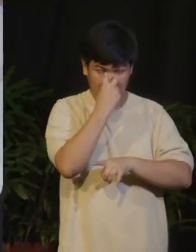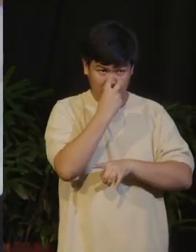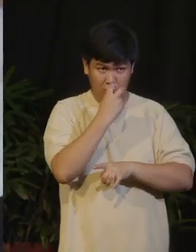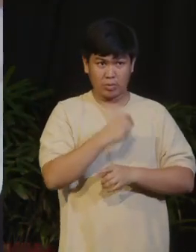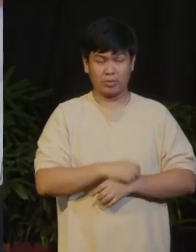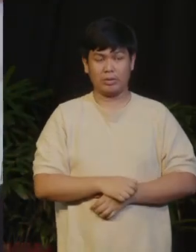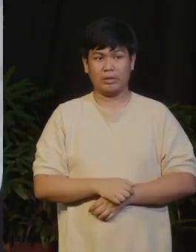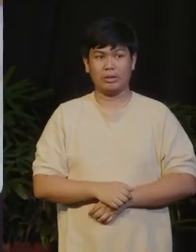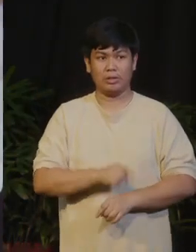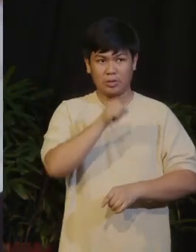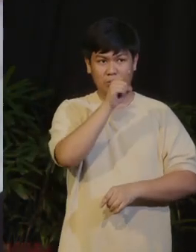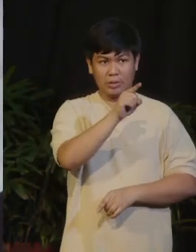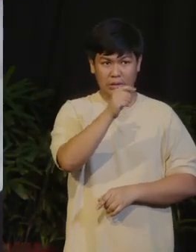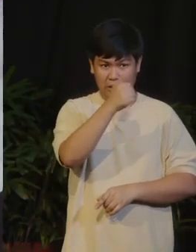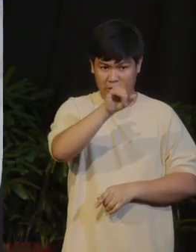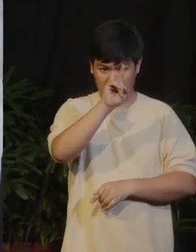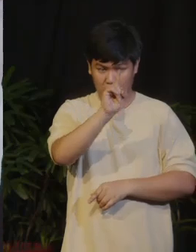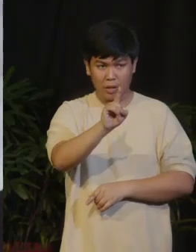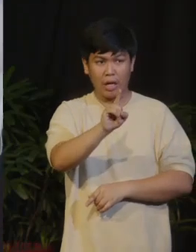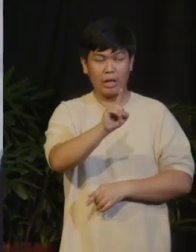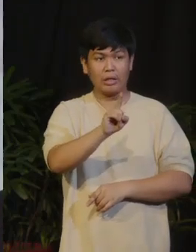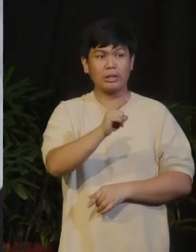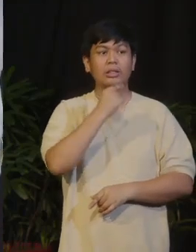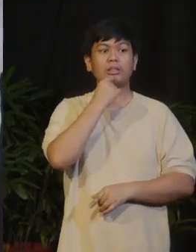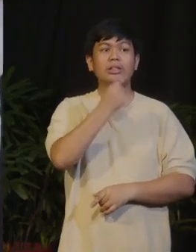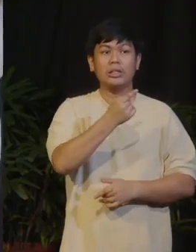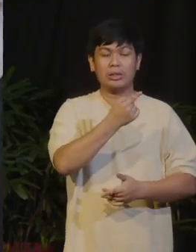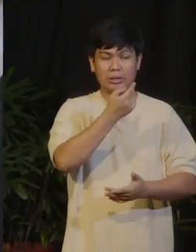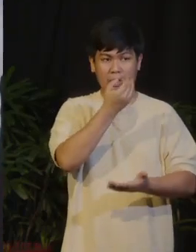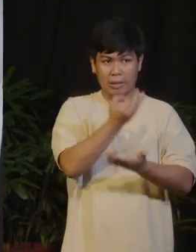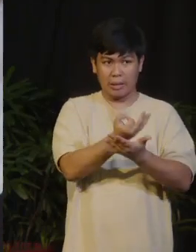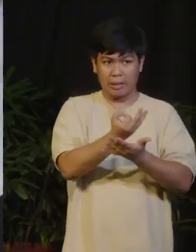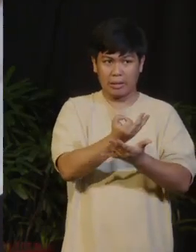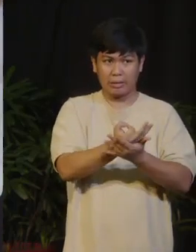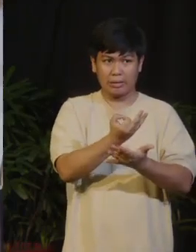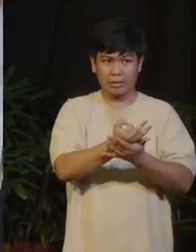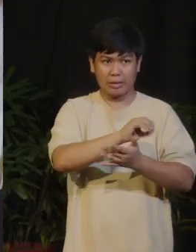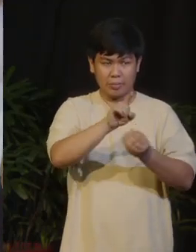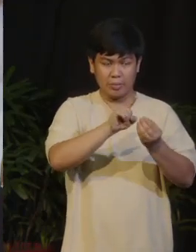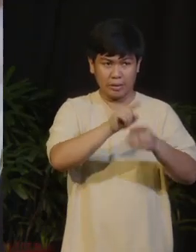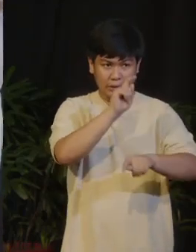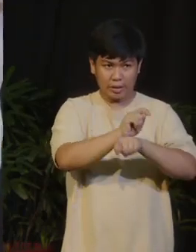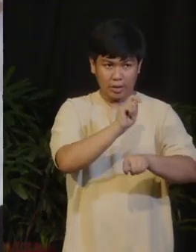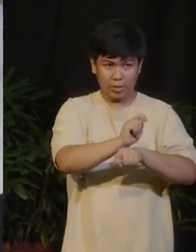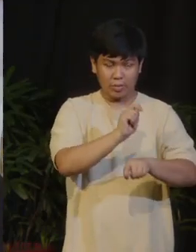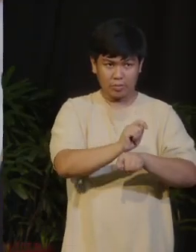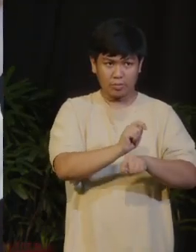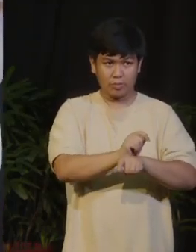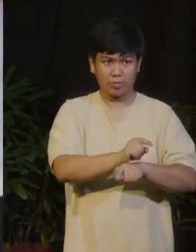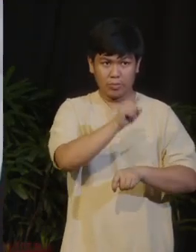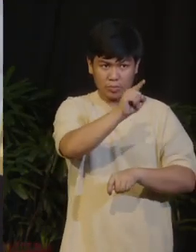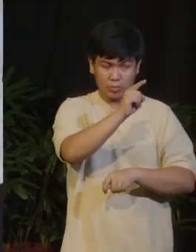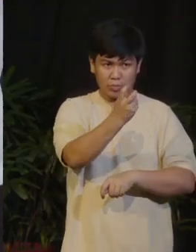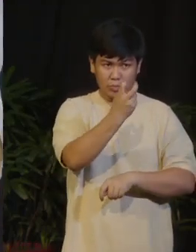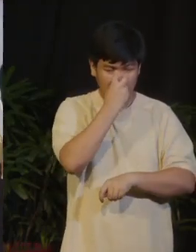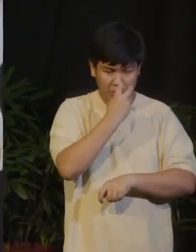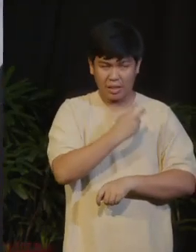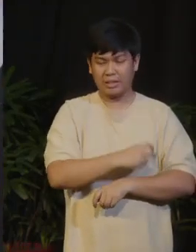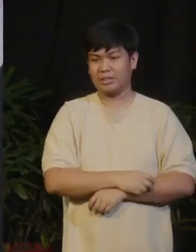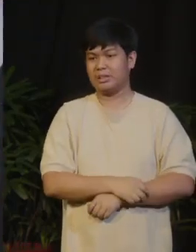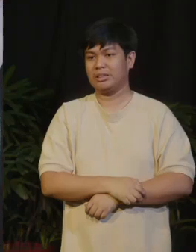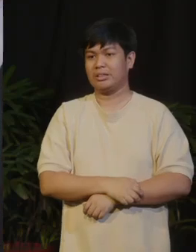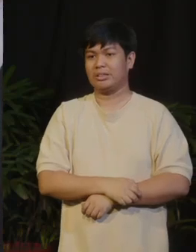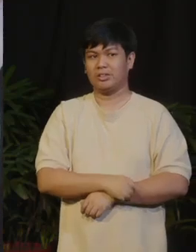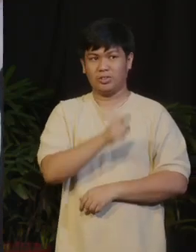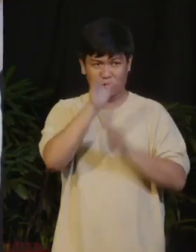is nothing. If anyone swears by the gold of the temple, he is bound by his oath. You blind fools." Ganun